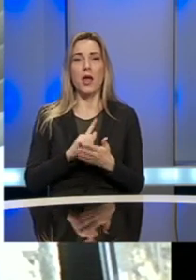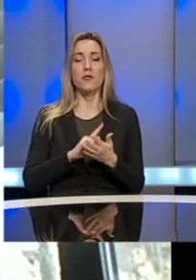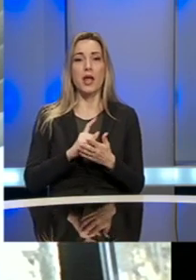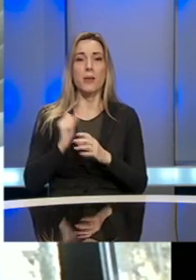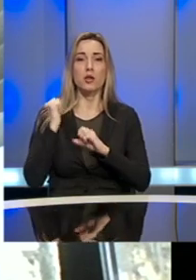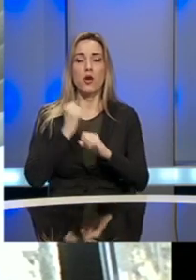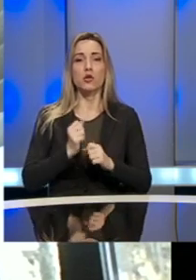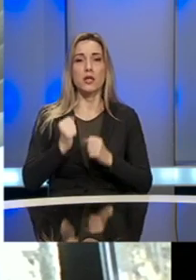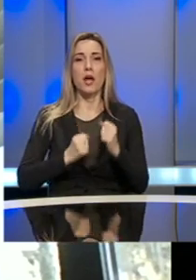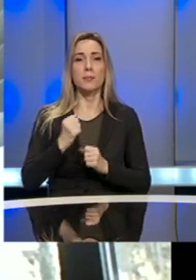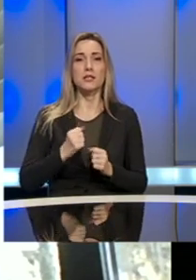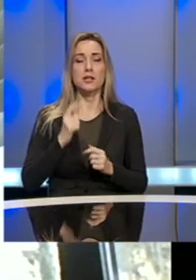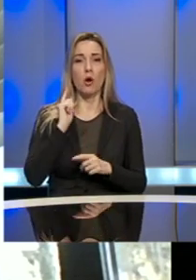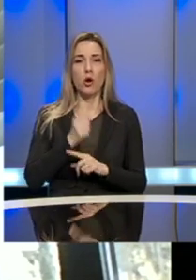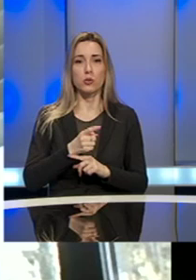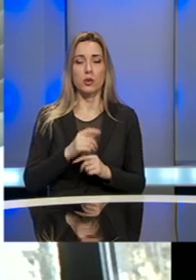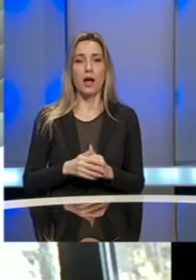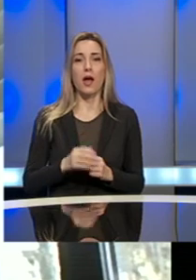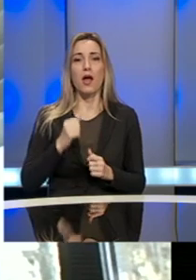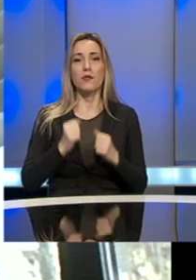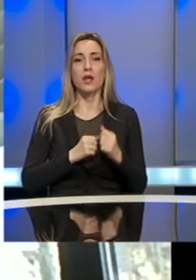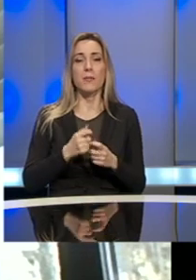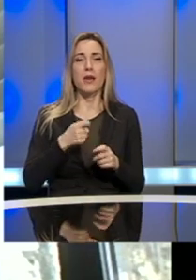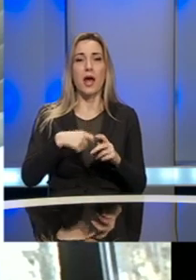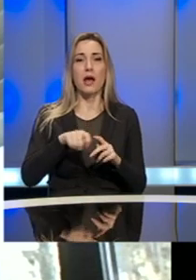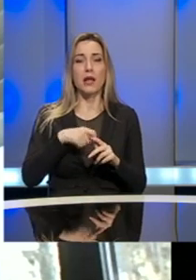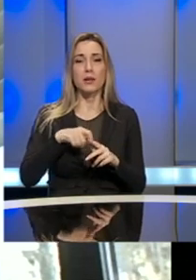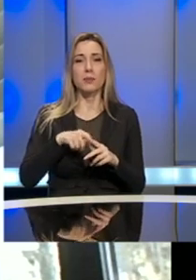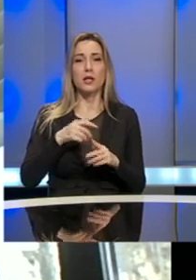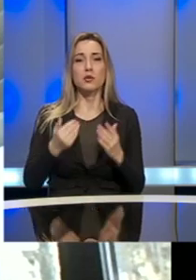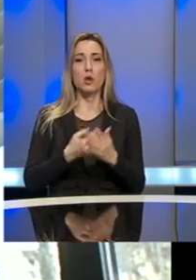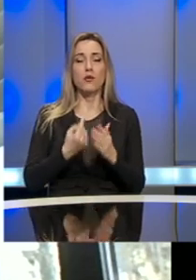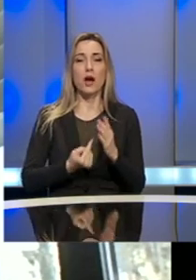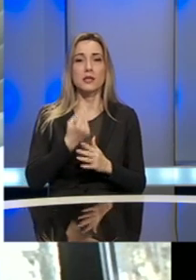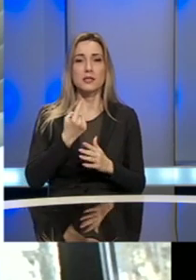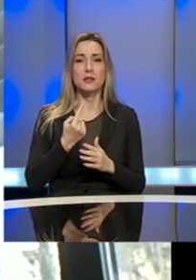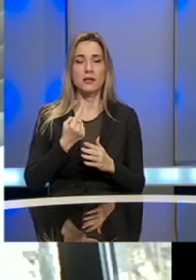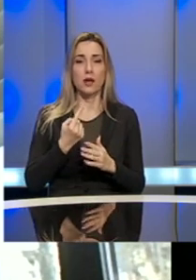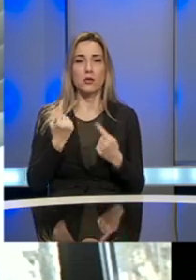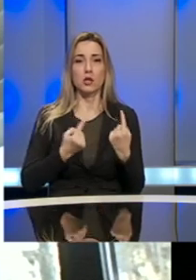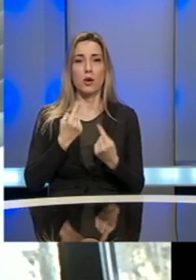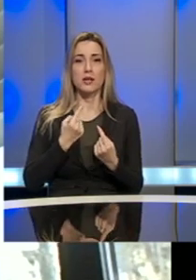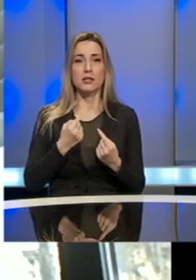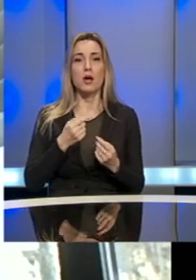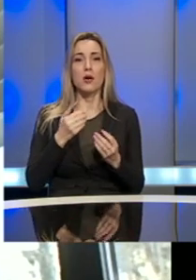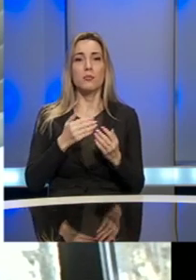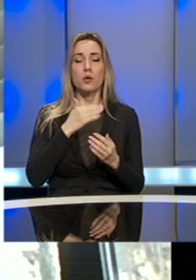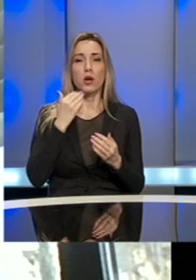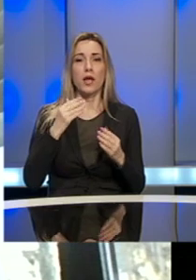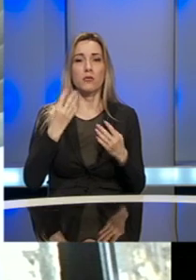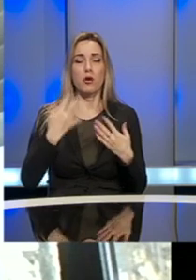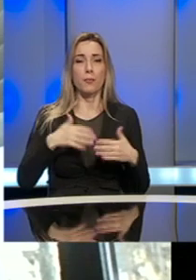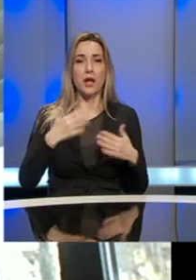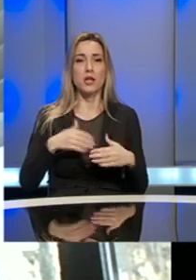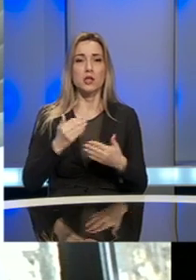brzih odluka, vrijeme adaptacije na novonastalu situaciju. Mnoge kompanije će iskoristiti, mnogi